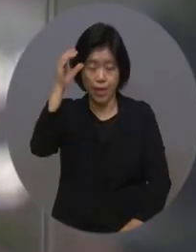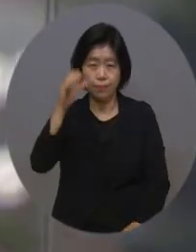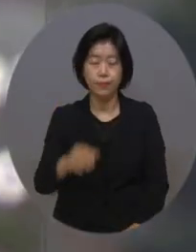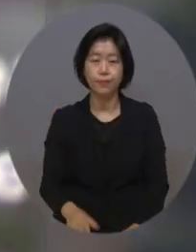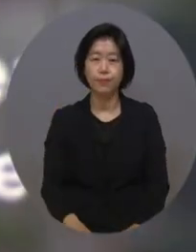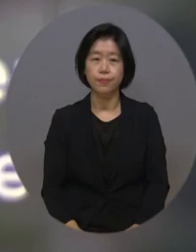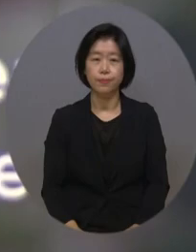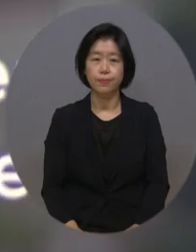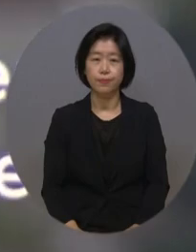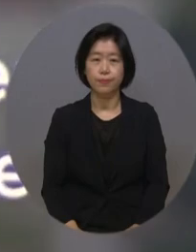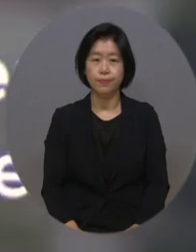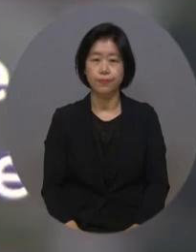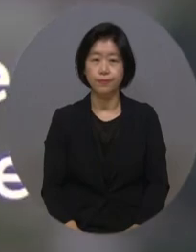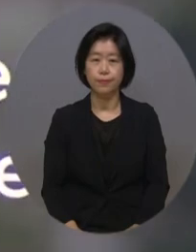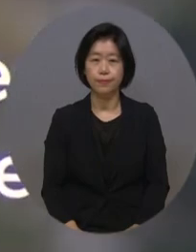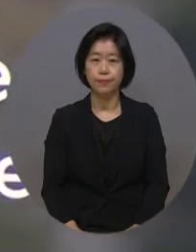tv 뉴 스톡스 중입니다